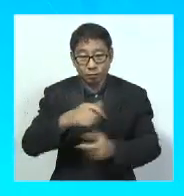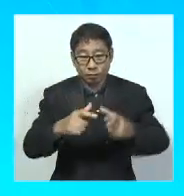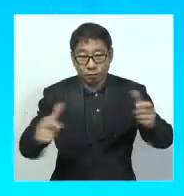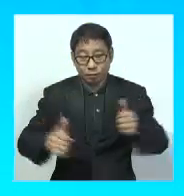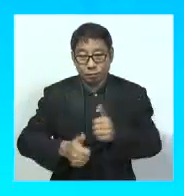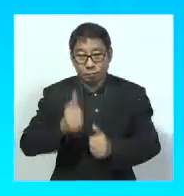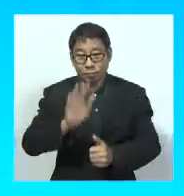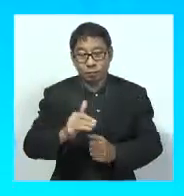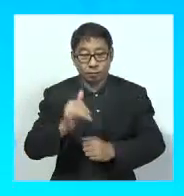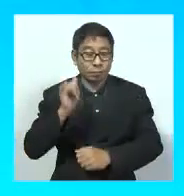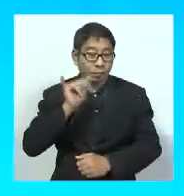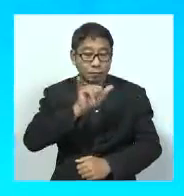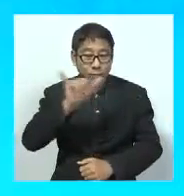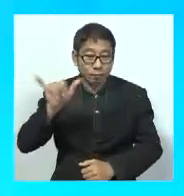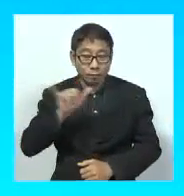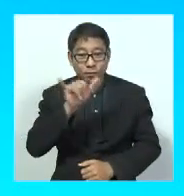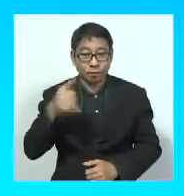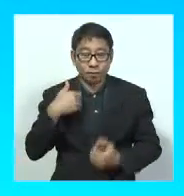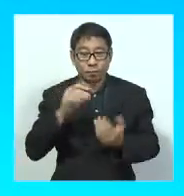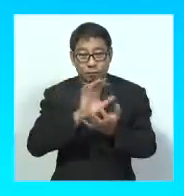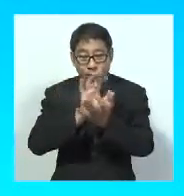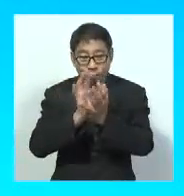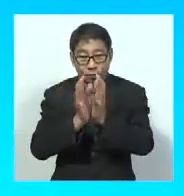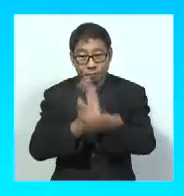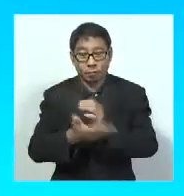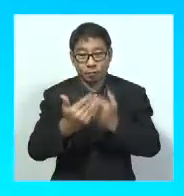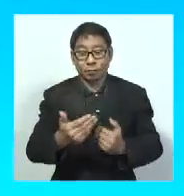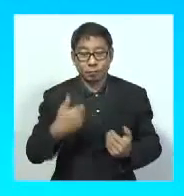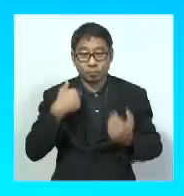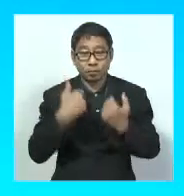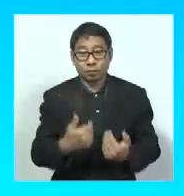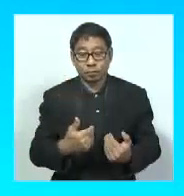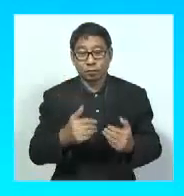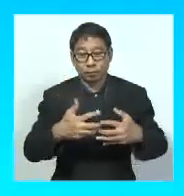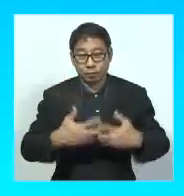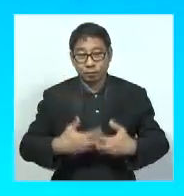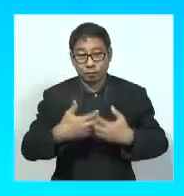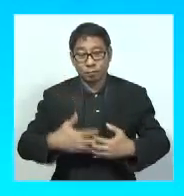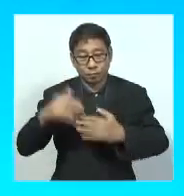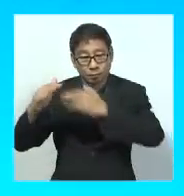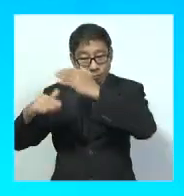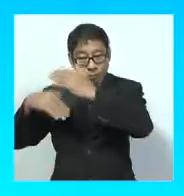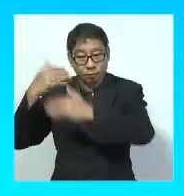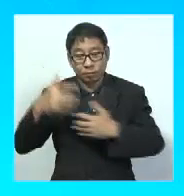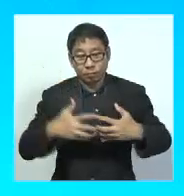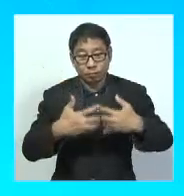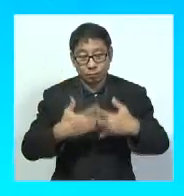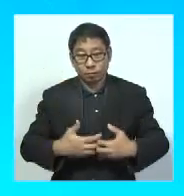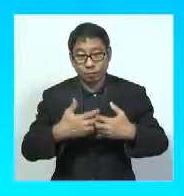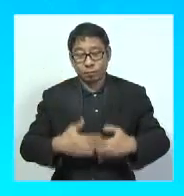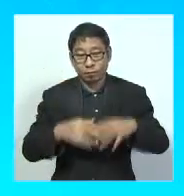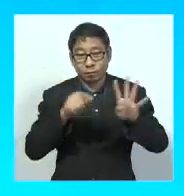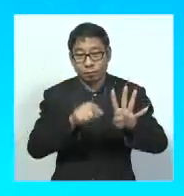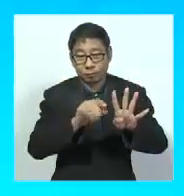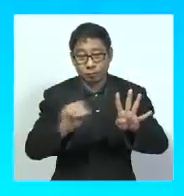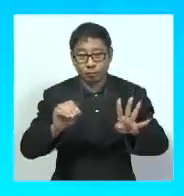ที่สุดในยุโรปนะคะแล้วก็เป็นประเทศต้นแบบการปฏิรูปอุตสาหกรรมที่มีความก้าวหน้าและเป็นผู้นำอุตสาหกรรม 4.0